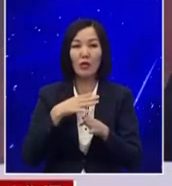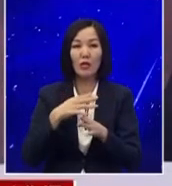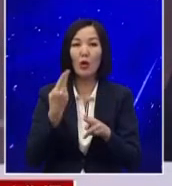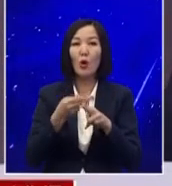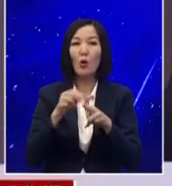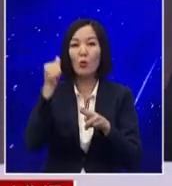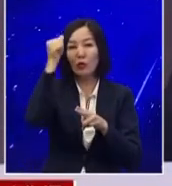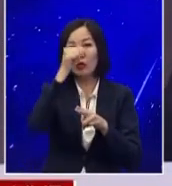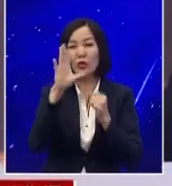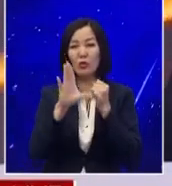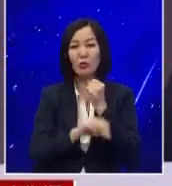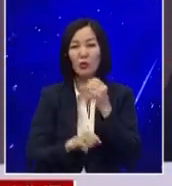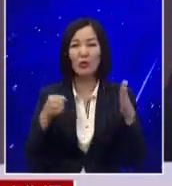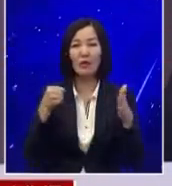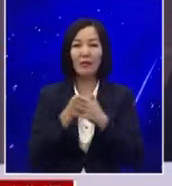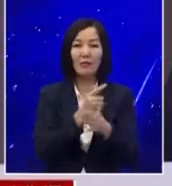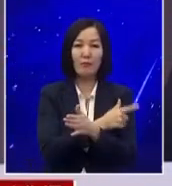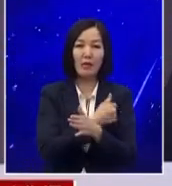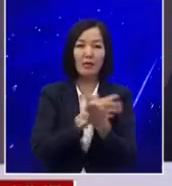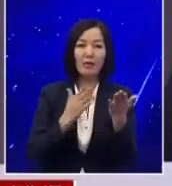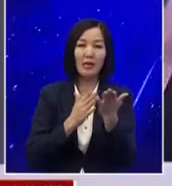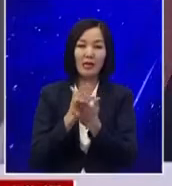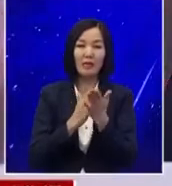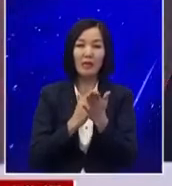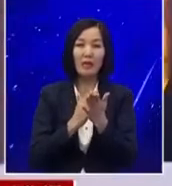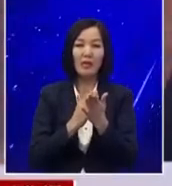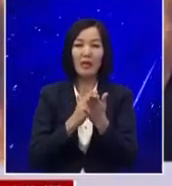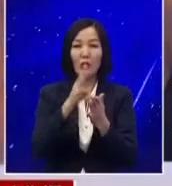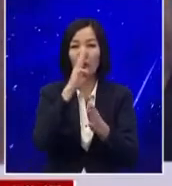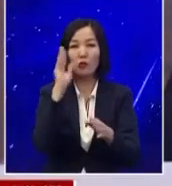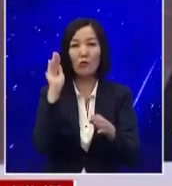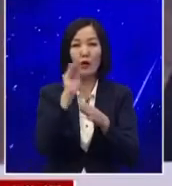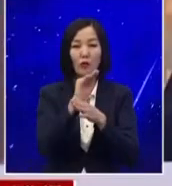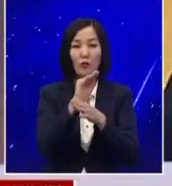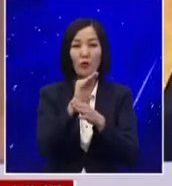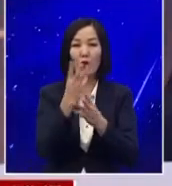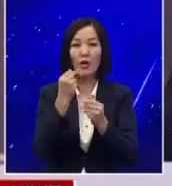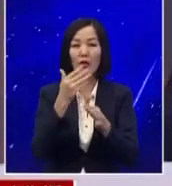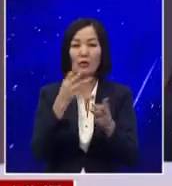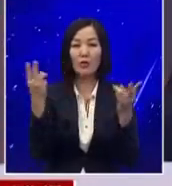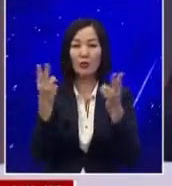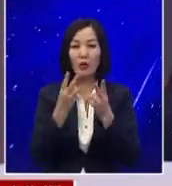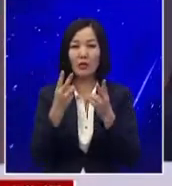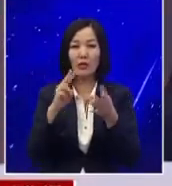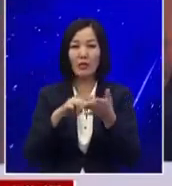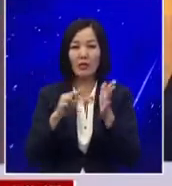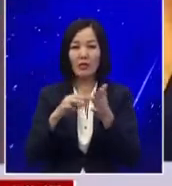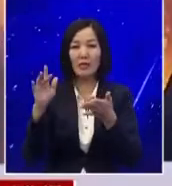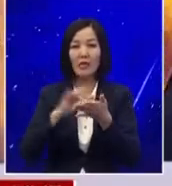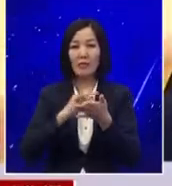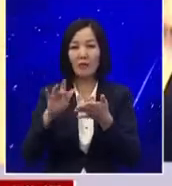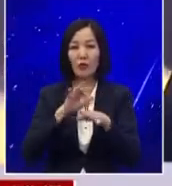жылдың соңына дейін медицина қызметкерлеріне үстемақы ақы төлеу үшін қаржыландыру қажеттілігінің болжамды есептеулерін